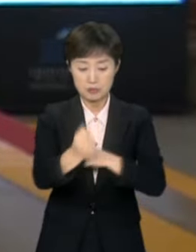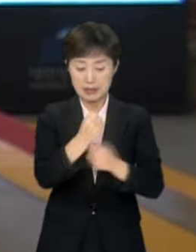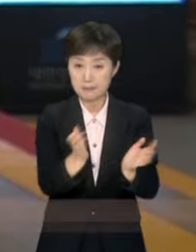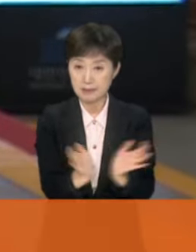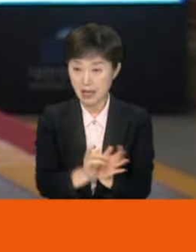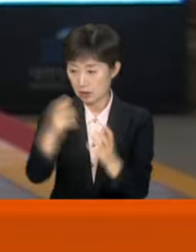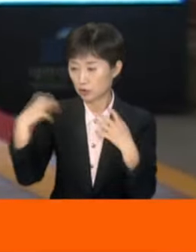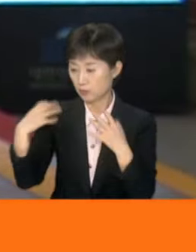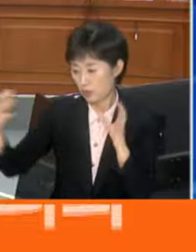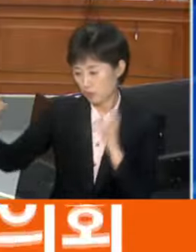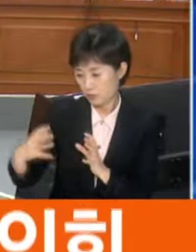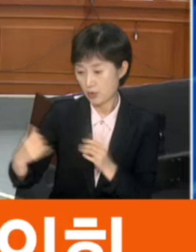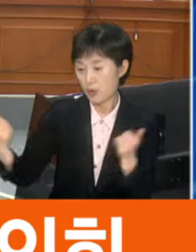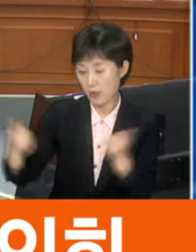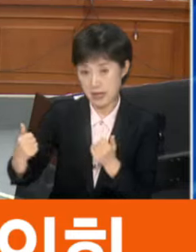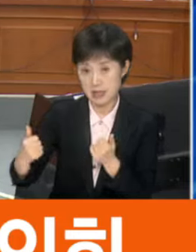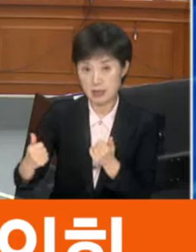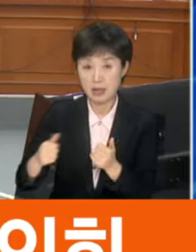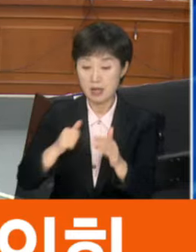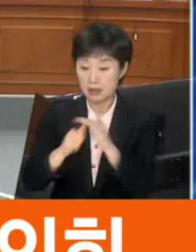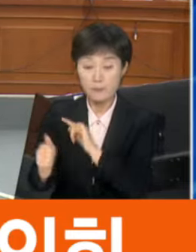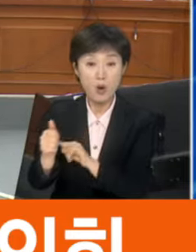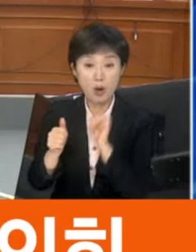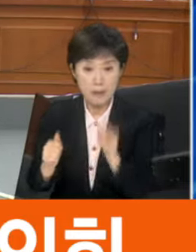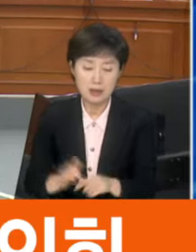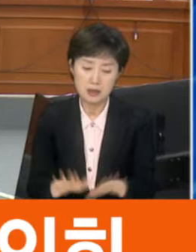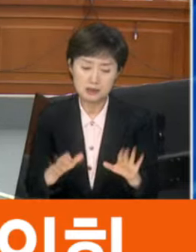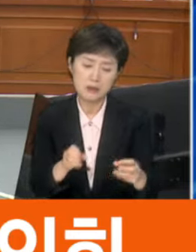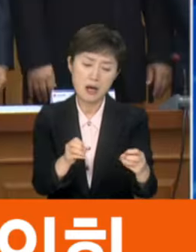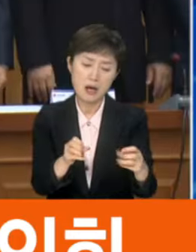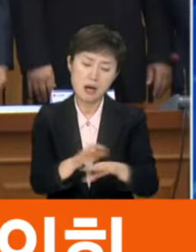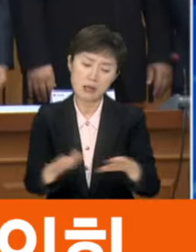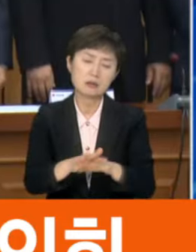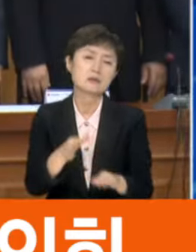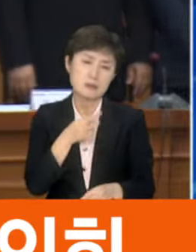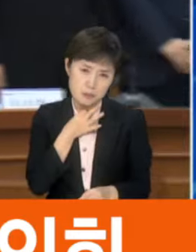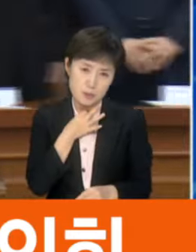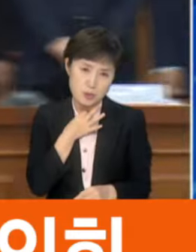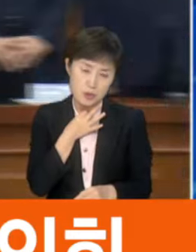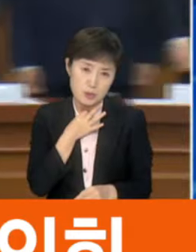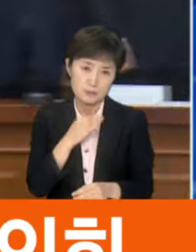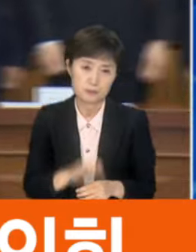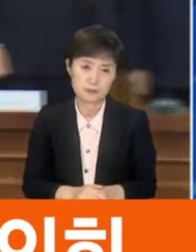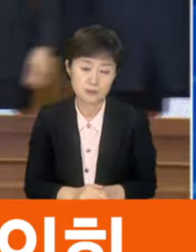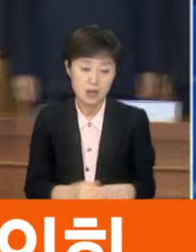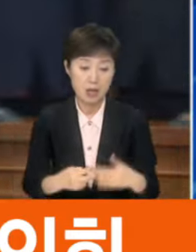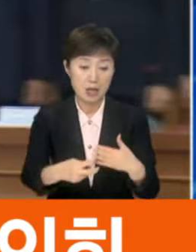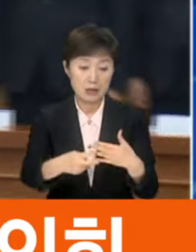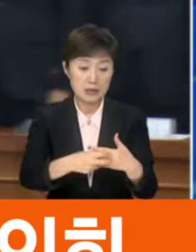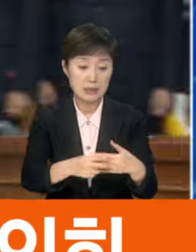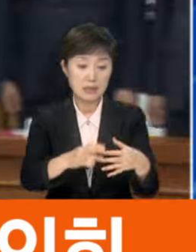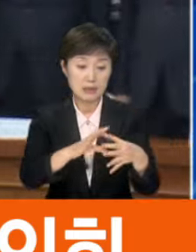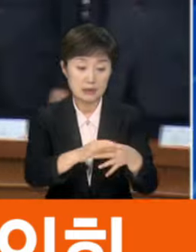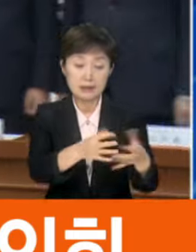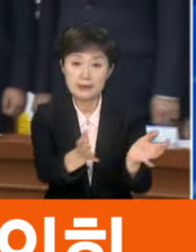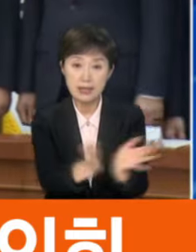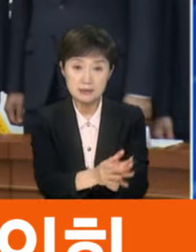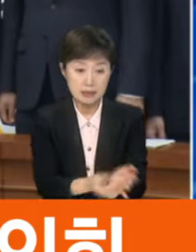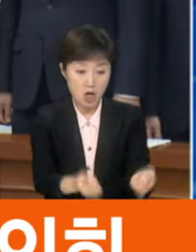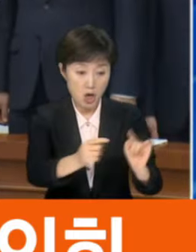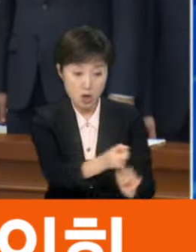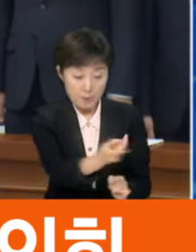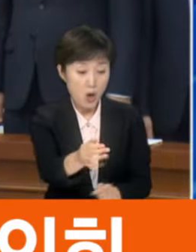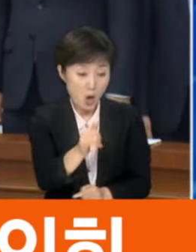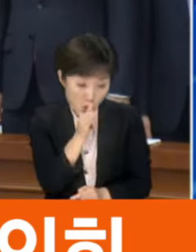지금은이 문제를 해결해야 될 때이고 그렇기 때문에 대화를 해야 한다고 했습니다 일부 참여 의사를 밝힌 의료 단체 만이라도